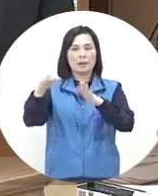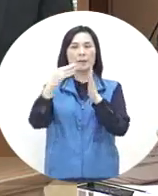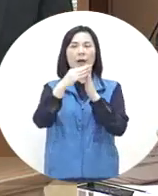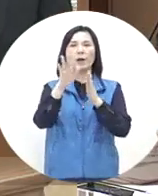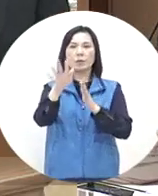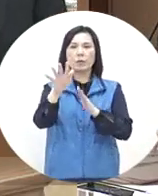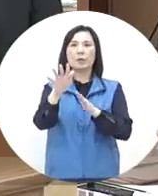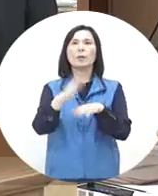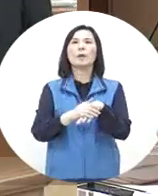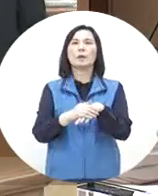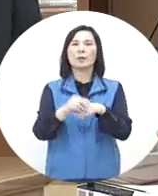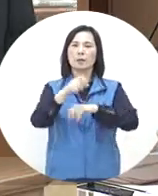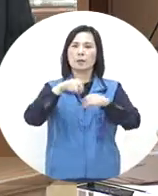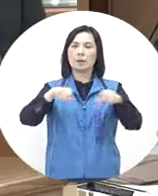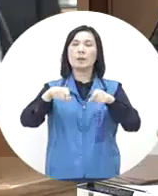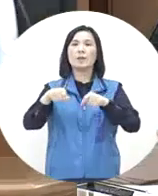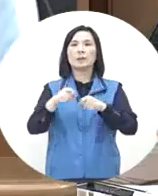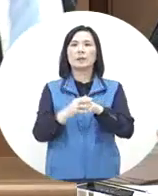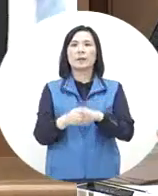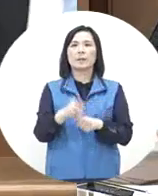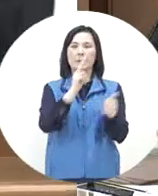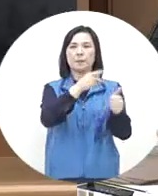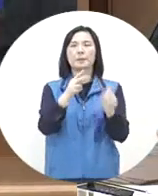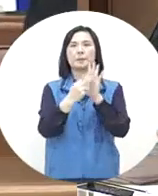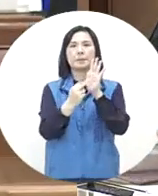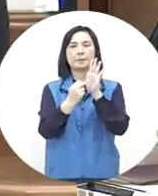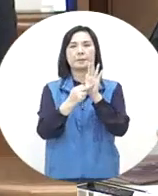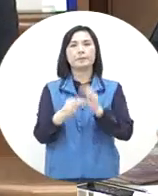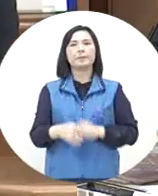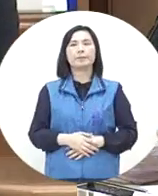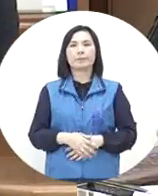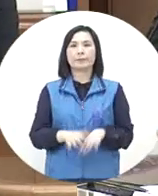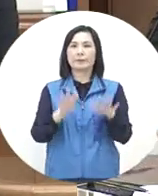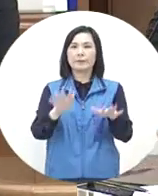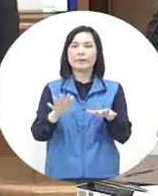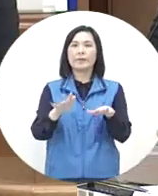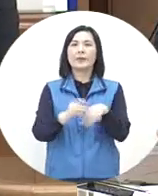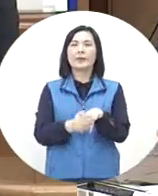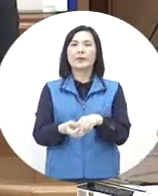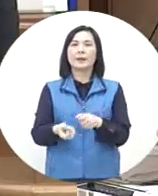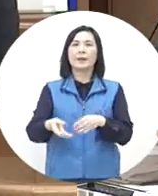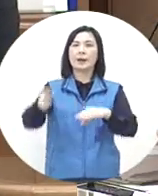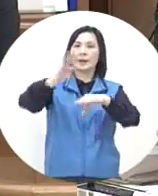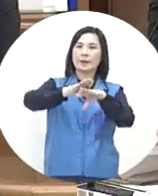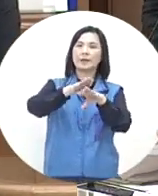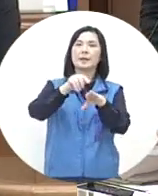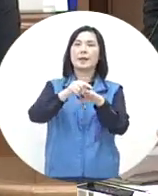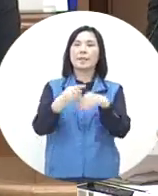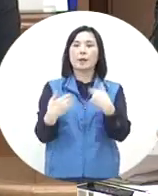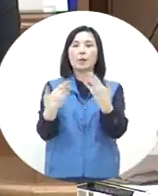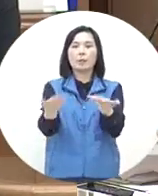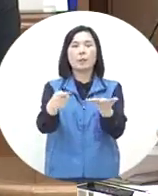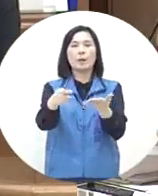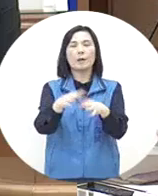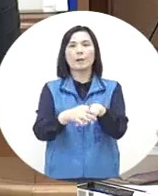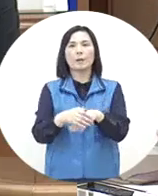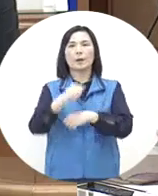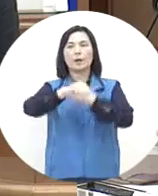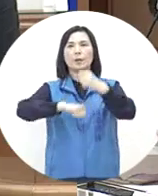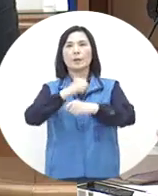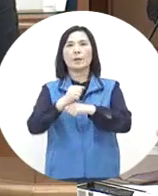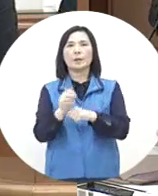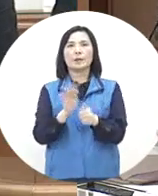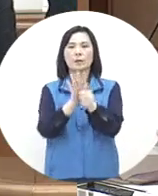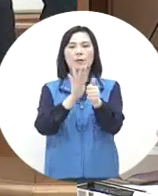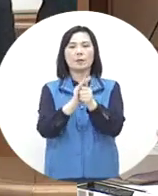你跟你讲。 好， 跟议说报告说明，我们今年的加倍奉还活动的部分，我们特别是推出新北加倍